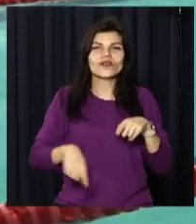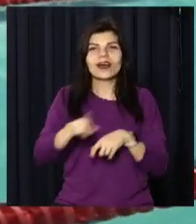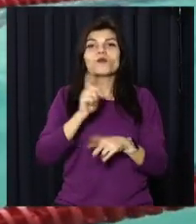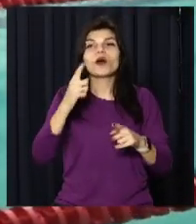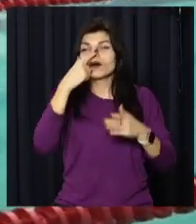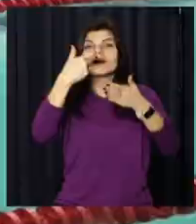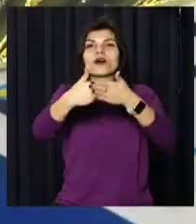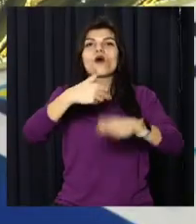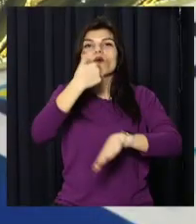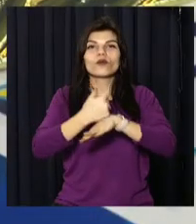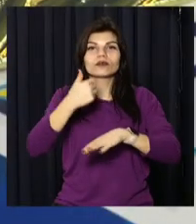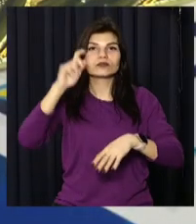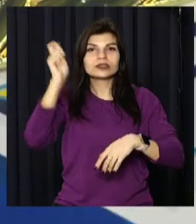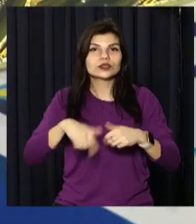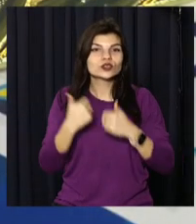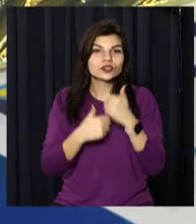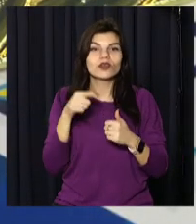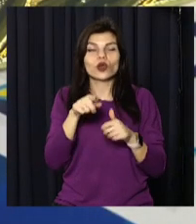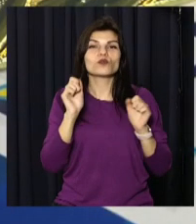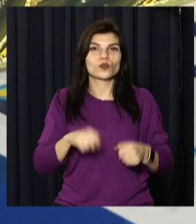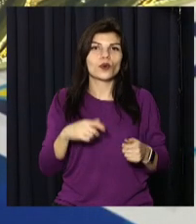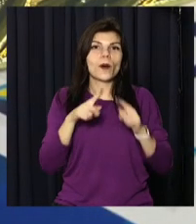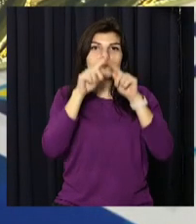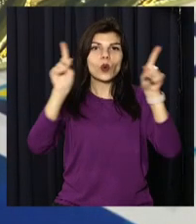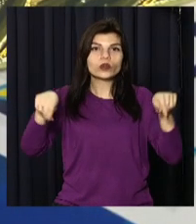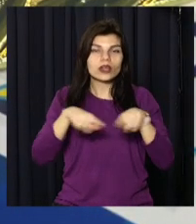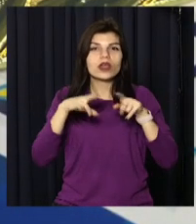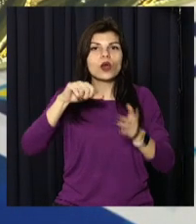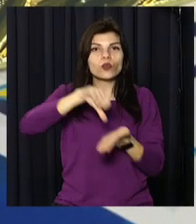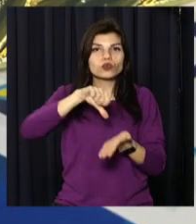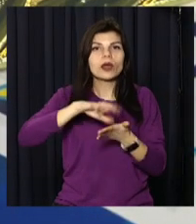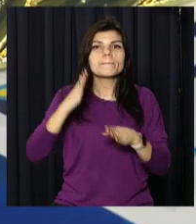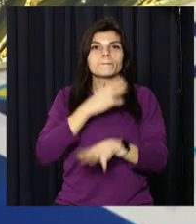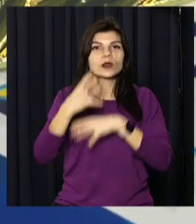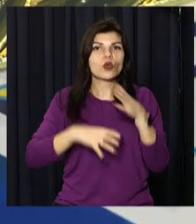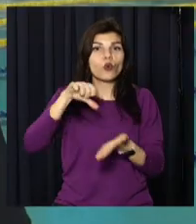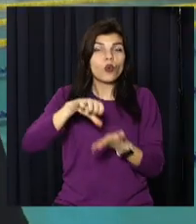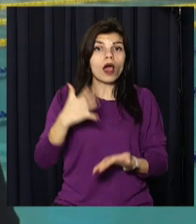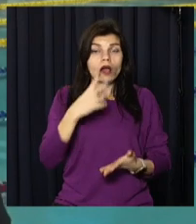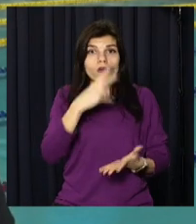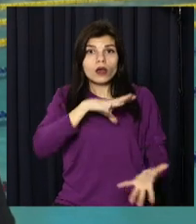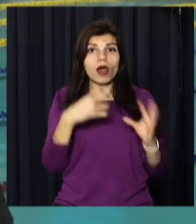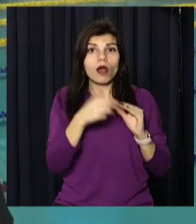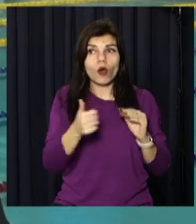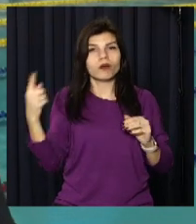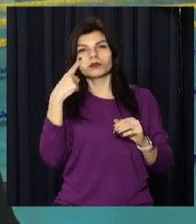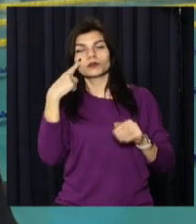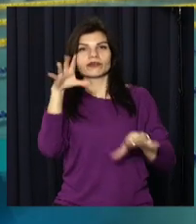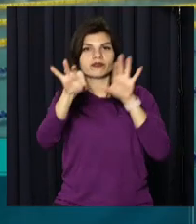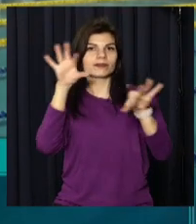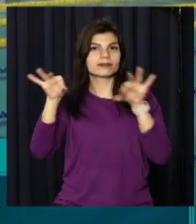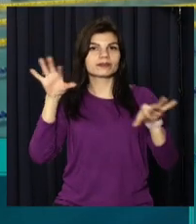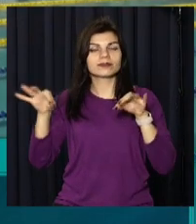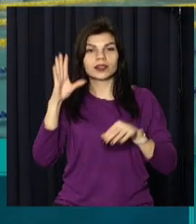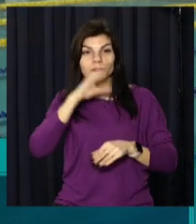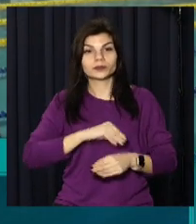головних стартів року. До того ж, тут можна здобути путівку на участь у міжнародних турнірах. Велика